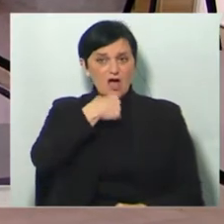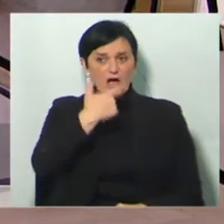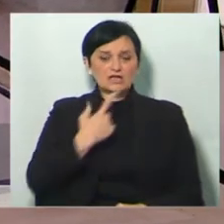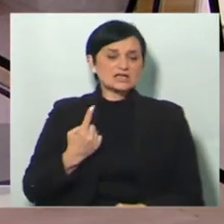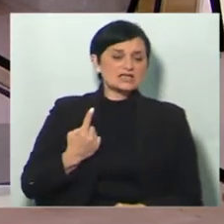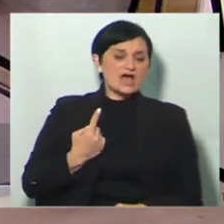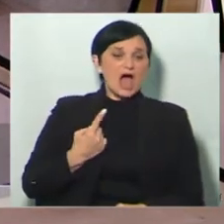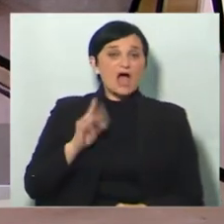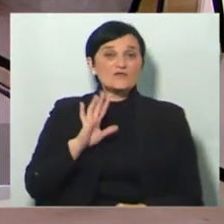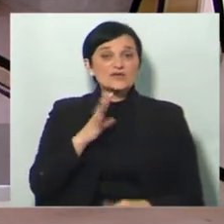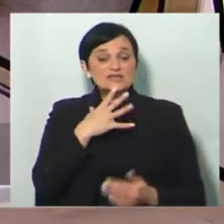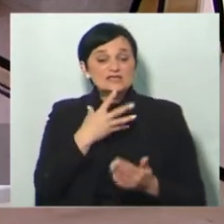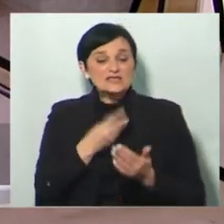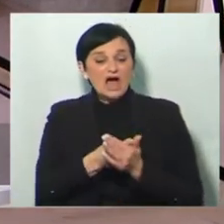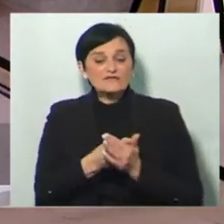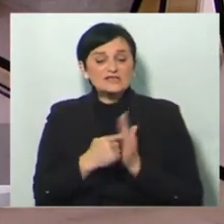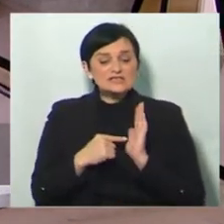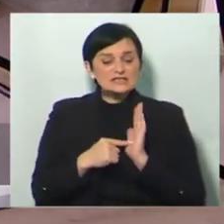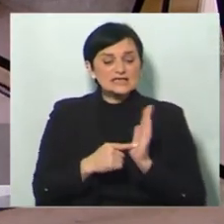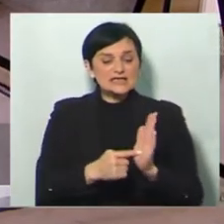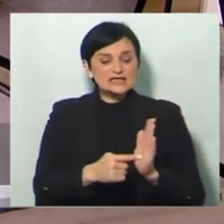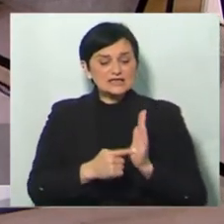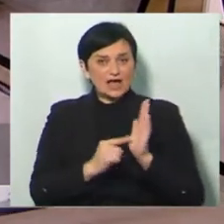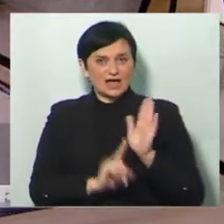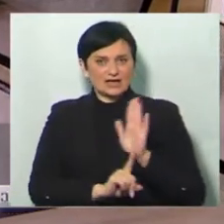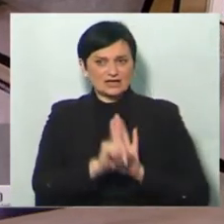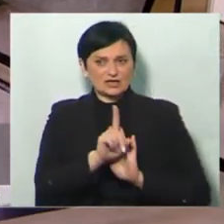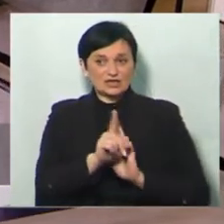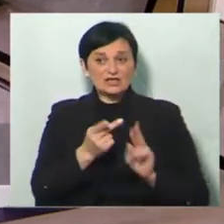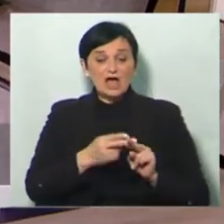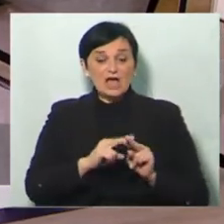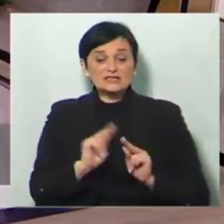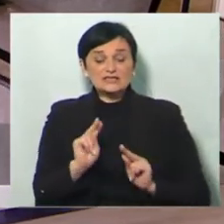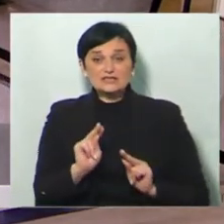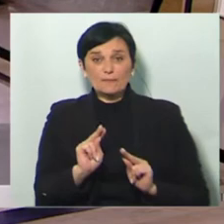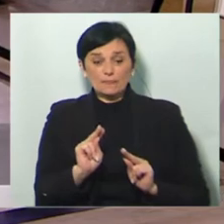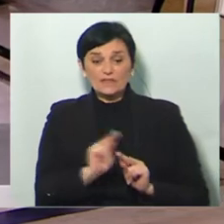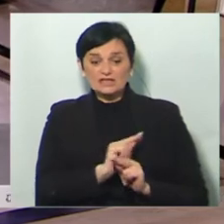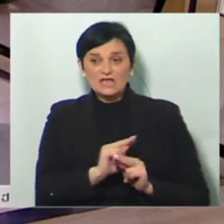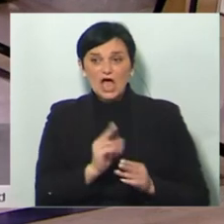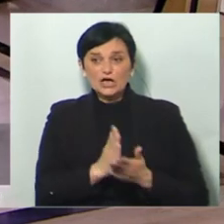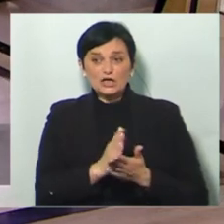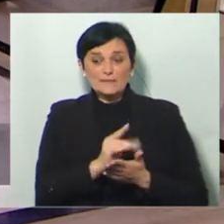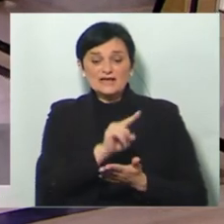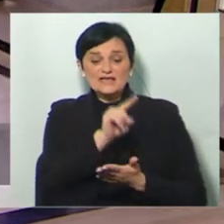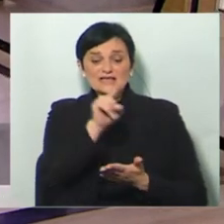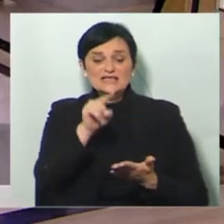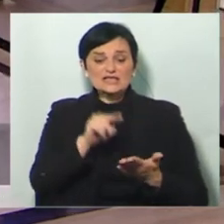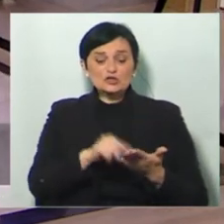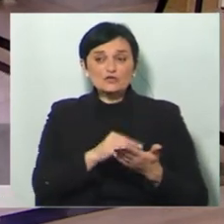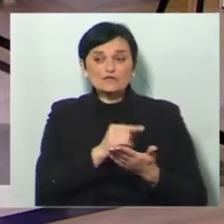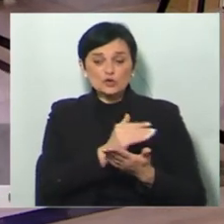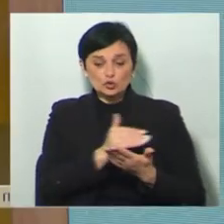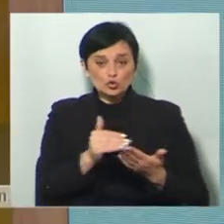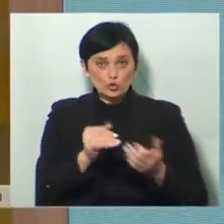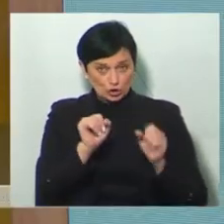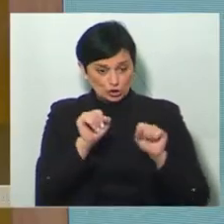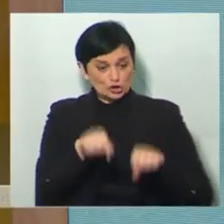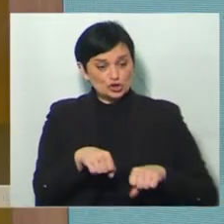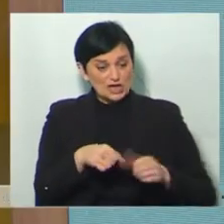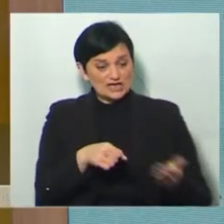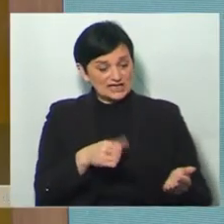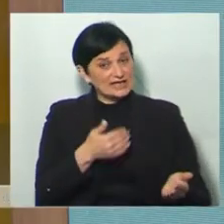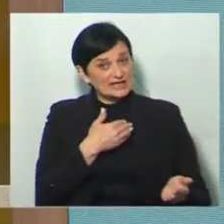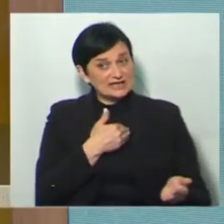რაღაც თავისი ინტერაქციით შევიდეს. Ეს არის ხოლმე თერაპიაზე, აი ვთქვათ, კითხვების დონეზე მის. Თქვენ შეგიძლიათ